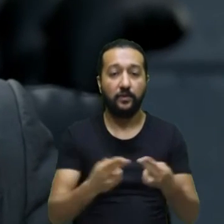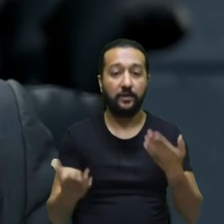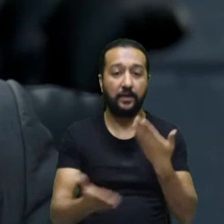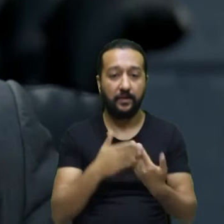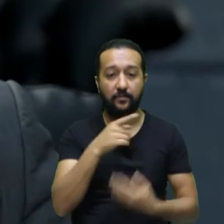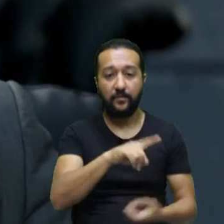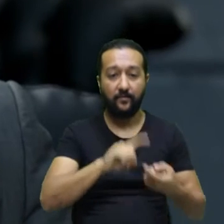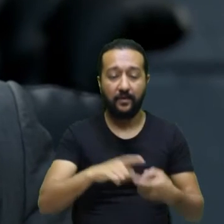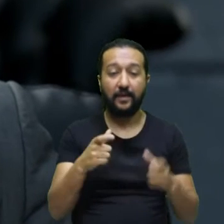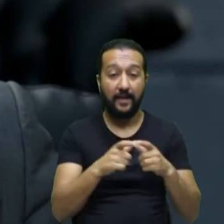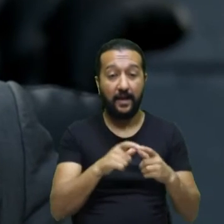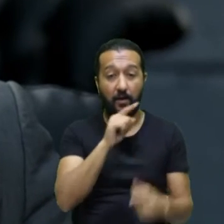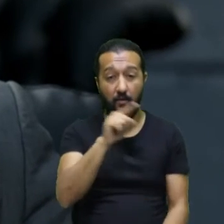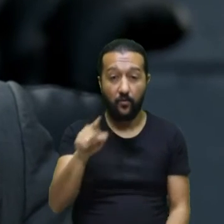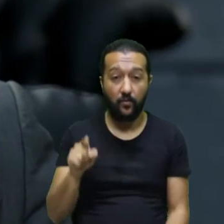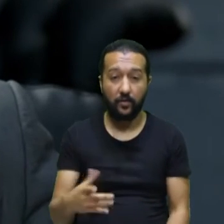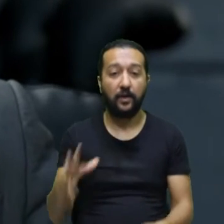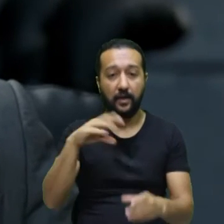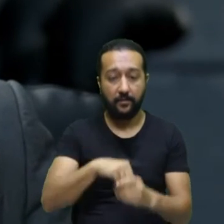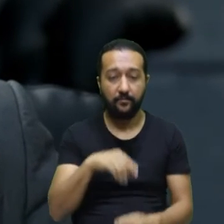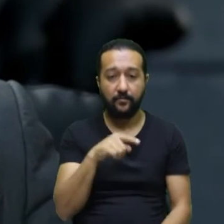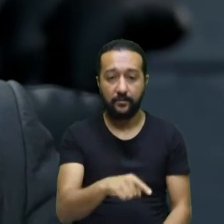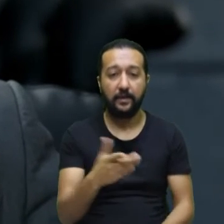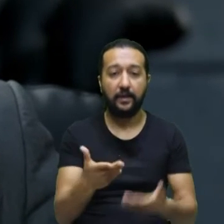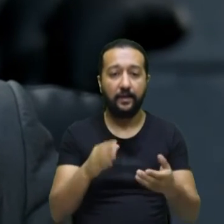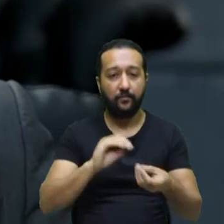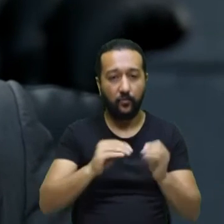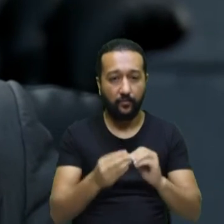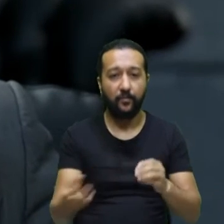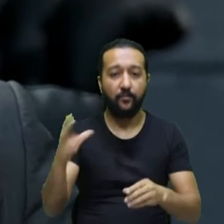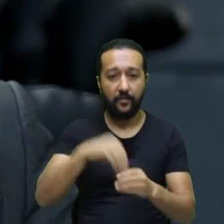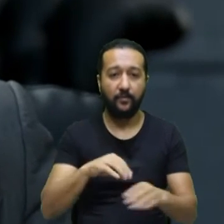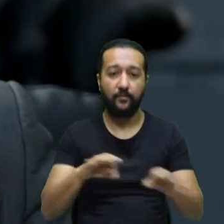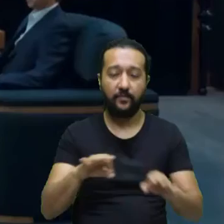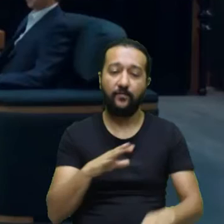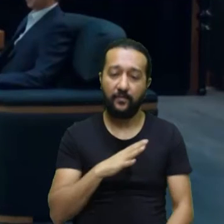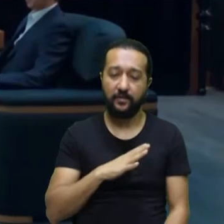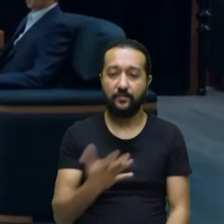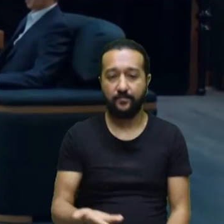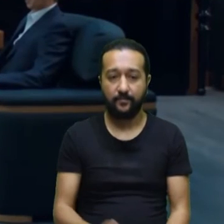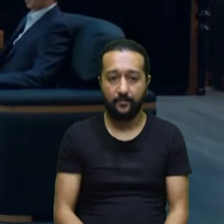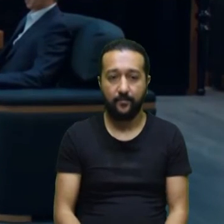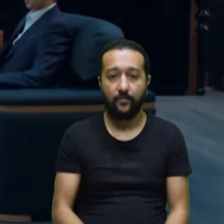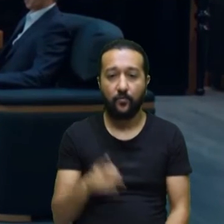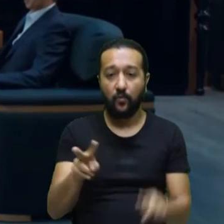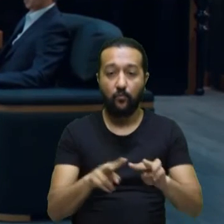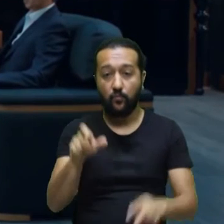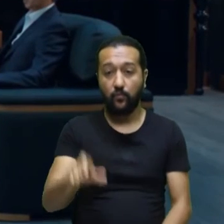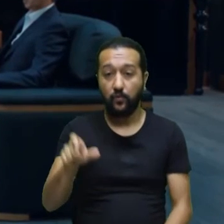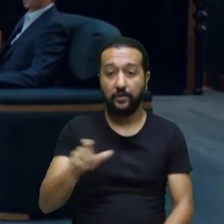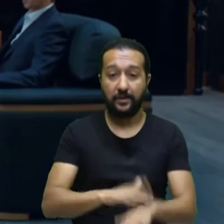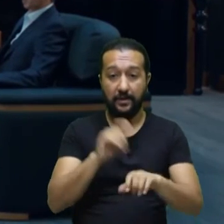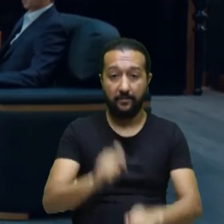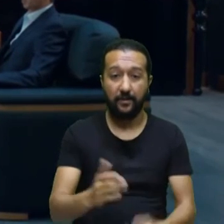Uluslararası yardımlar ve sivil toplum kuruluşlarını da denkleme dahil etmek gerekiyor ne yazık ki. Mültecilere